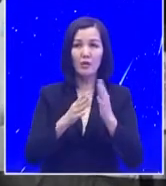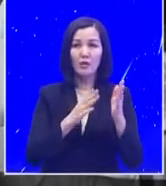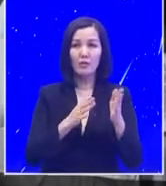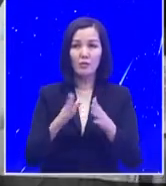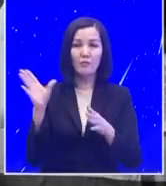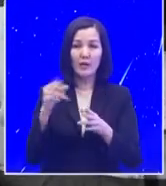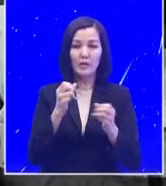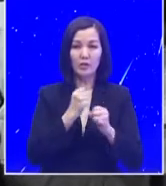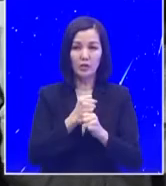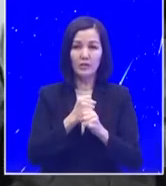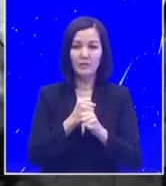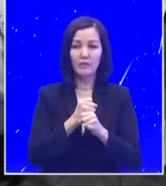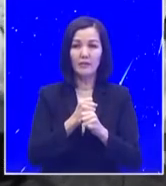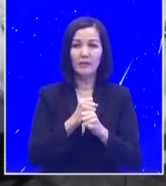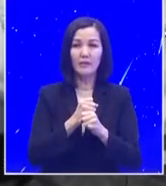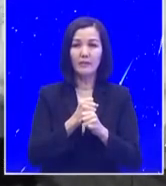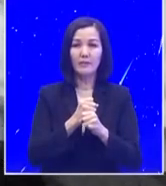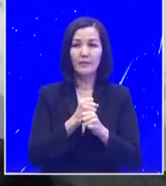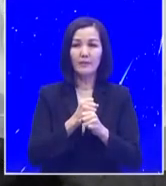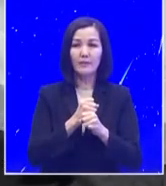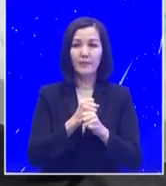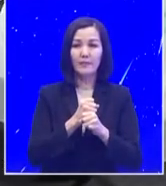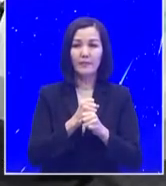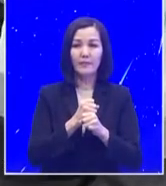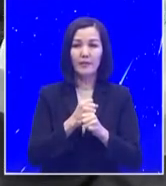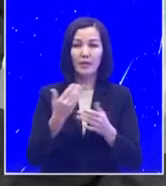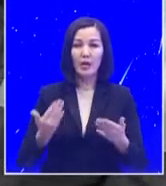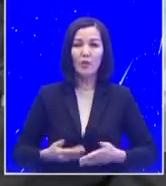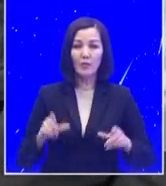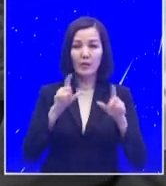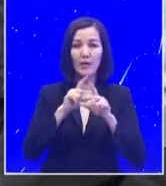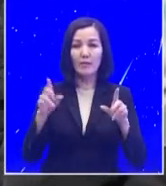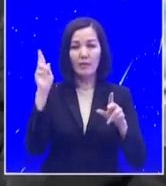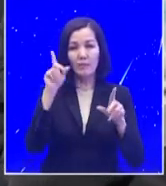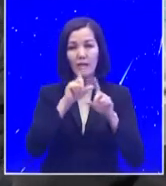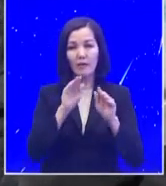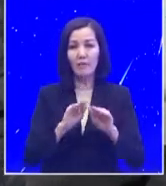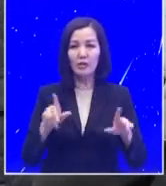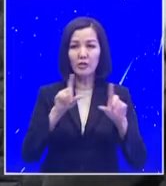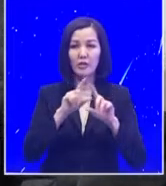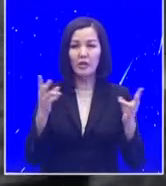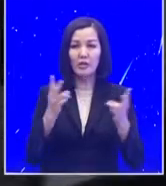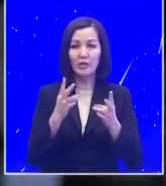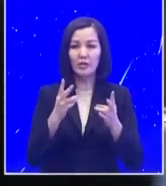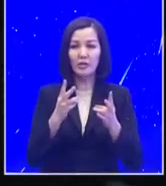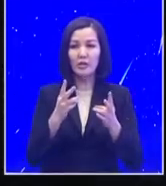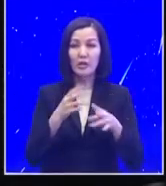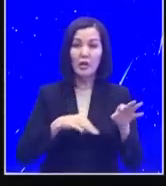береміз. Тағы не мынау әлеуметтік объекттер, мектеп, балабақша орындары